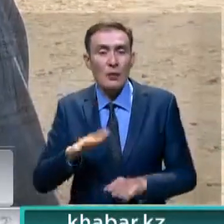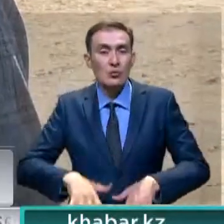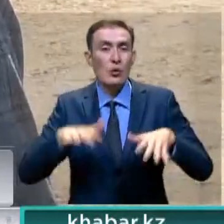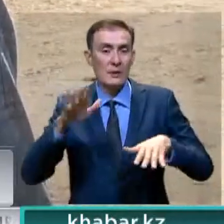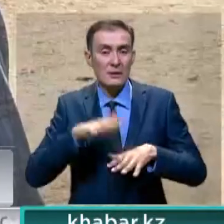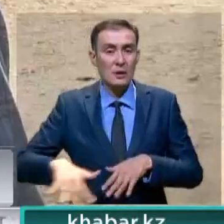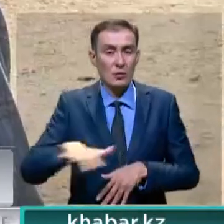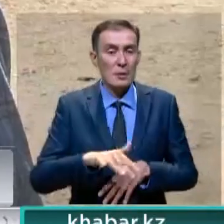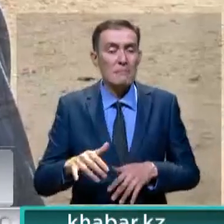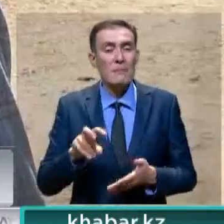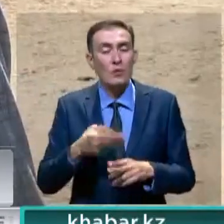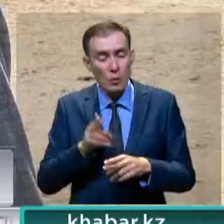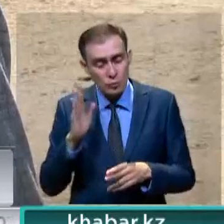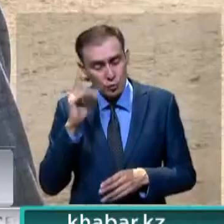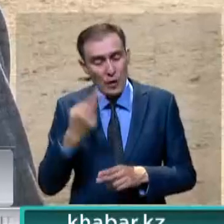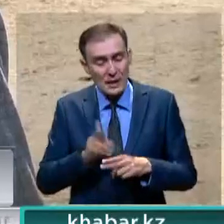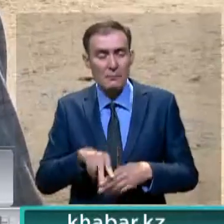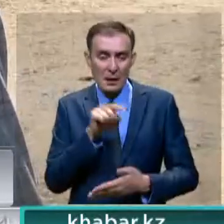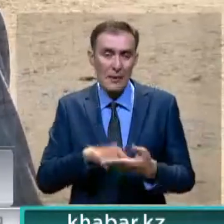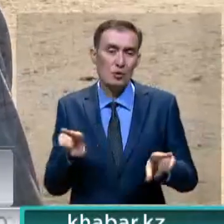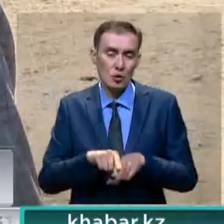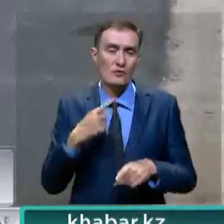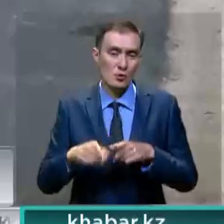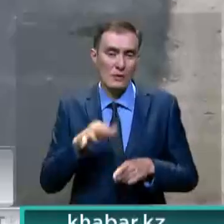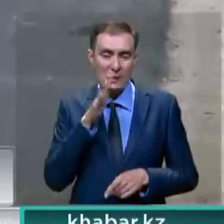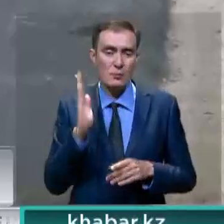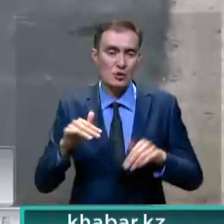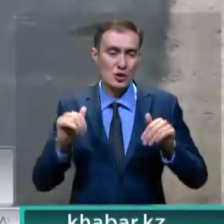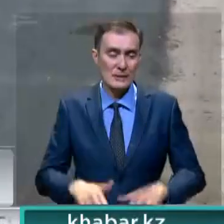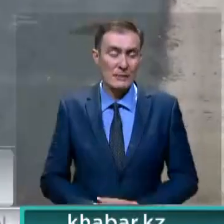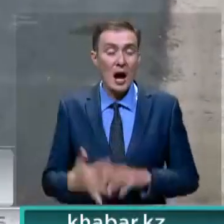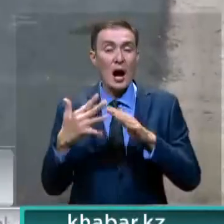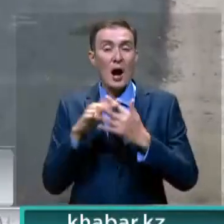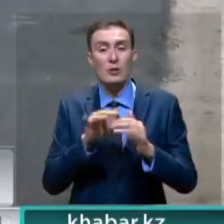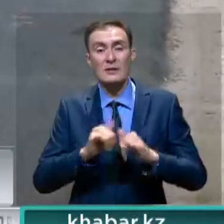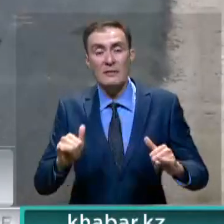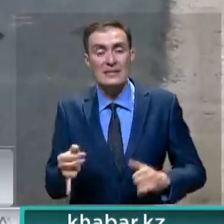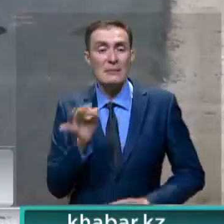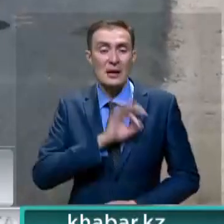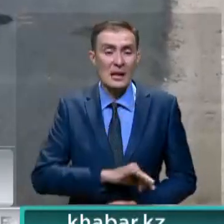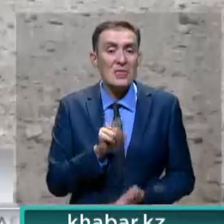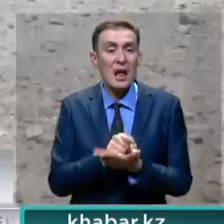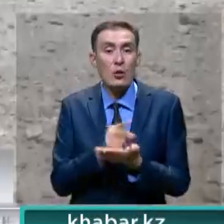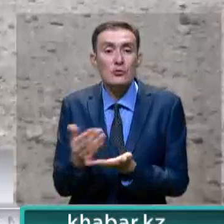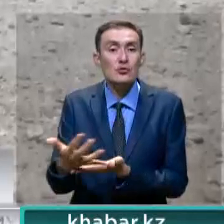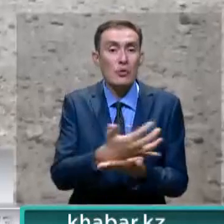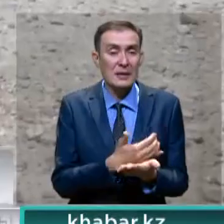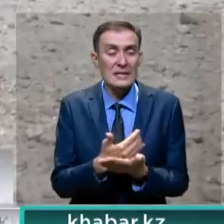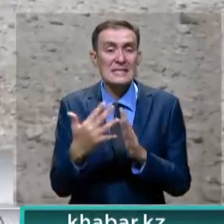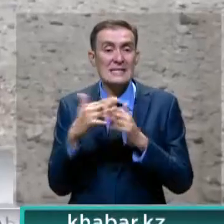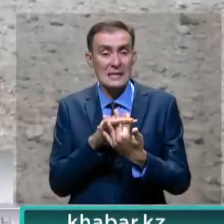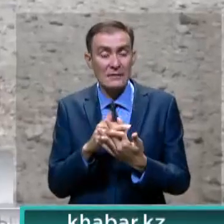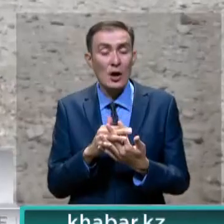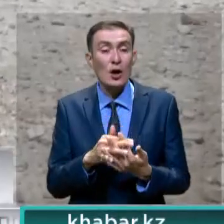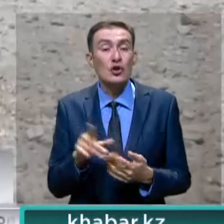местность. Надеемся, что и эта проблема решится в ближайшее время. Аулы развиваются и благодаря налогам, собранным в сельской